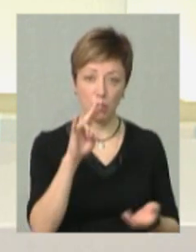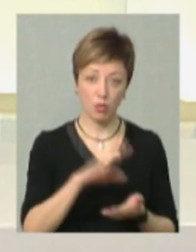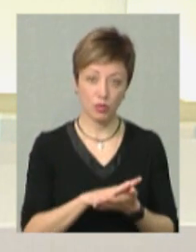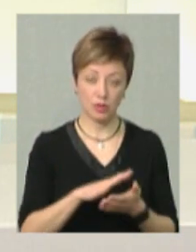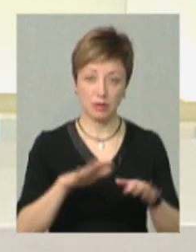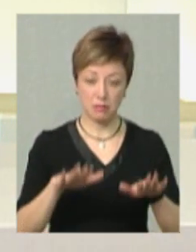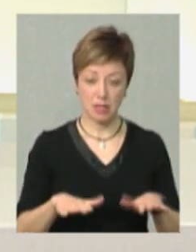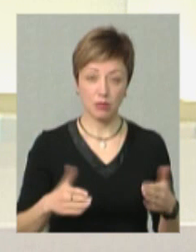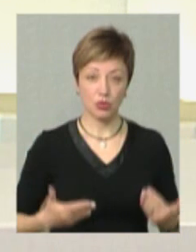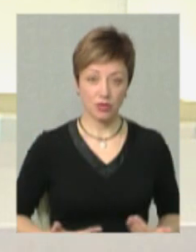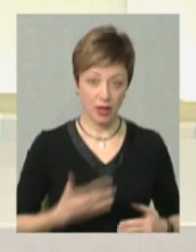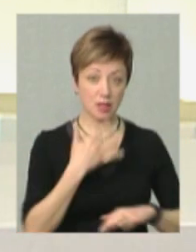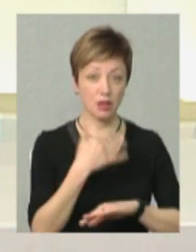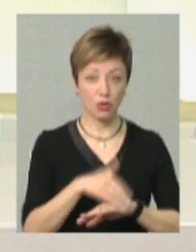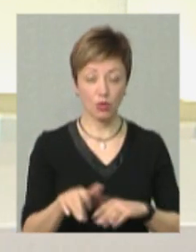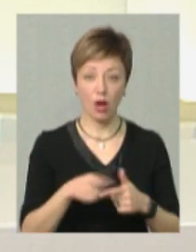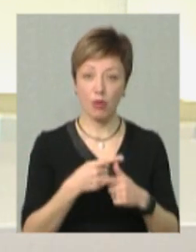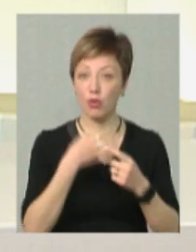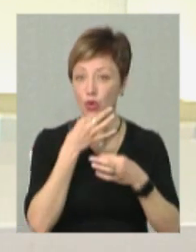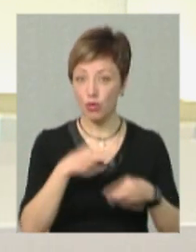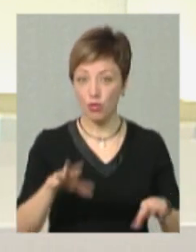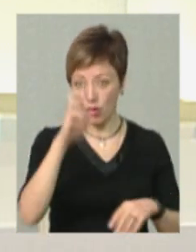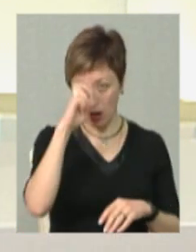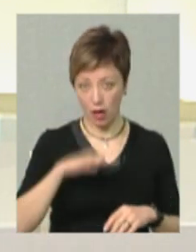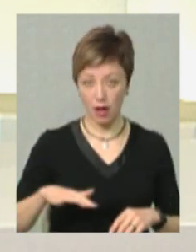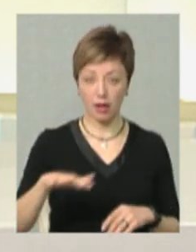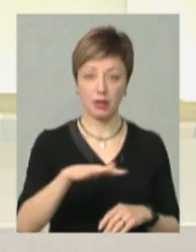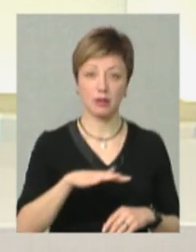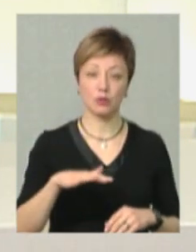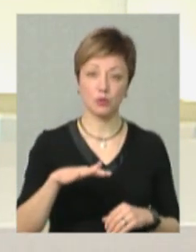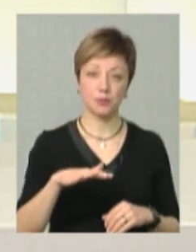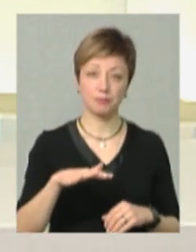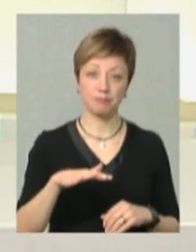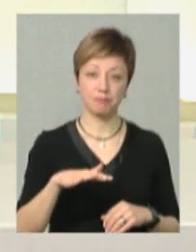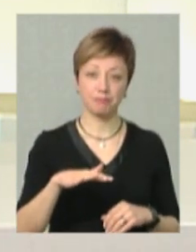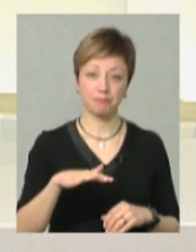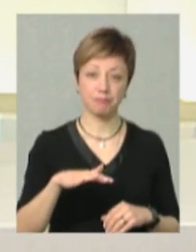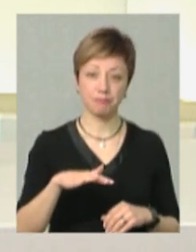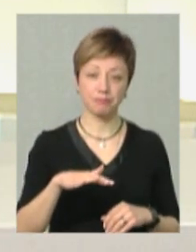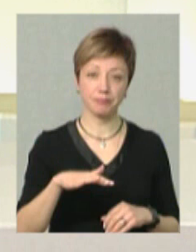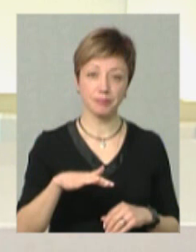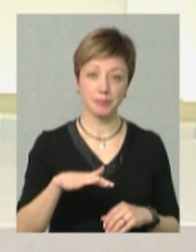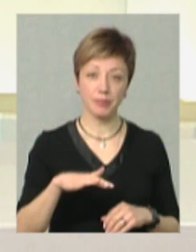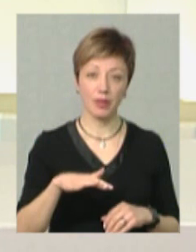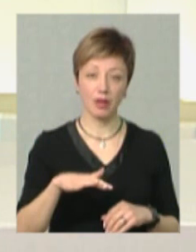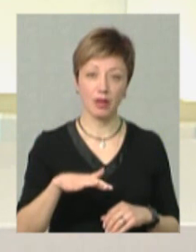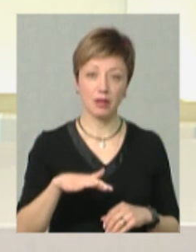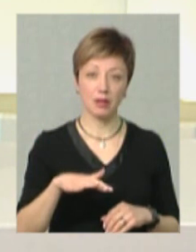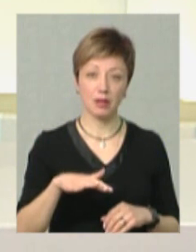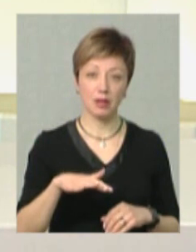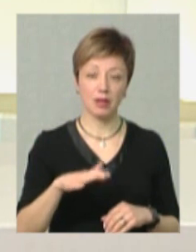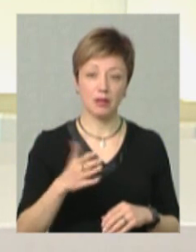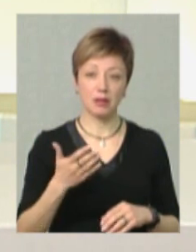постійне місце проживання за кордон чи в будь-яку іншу країну, в минулому країни Союзу